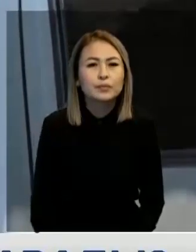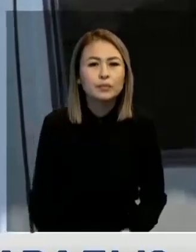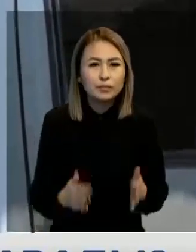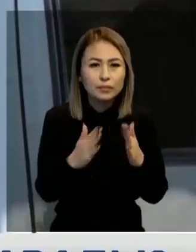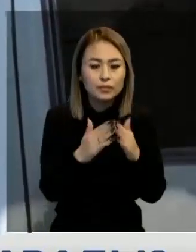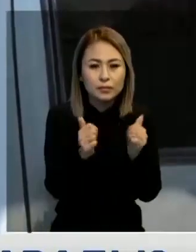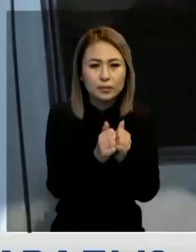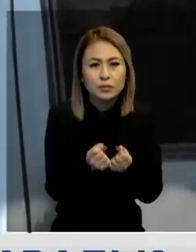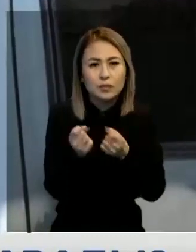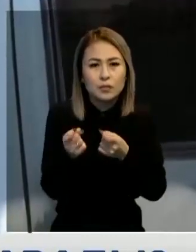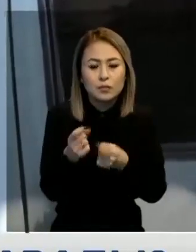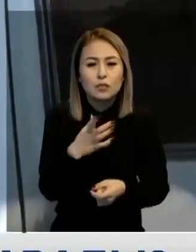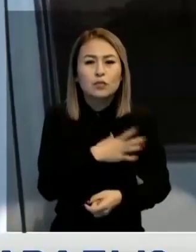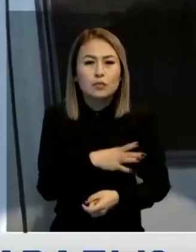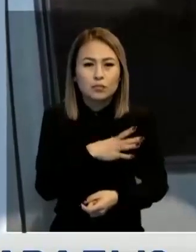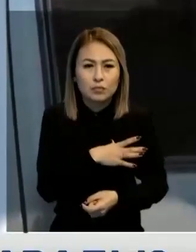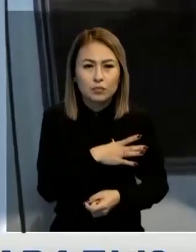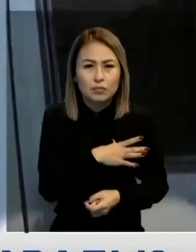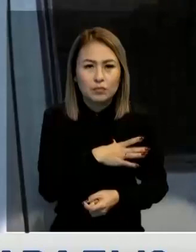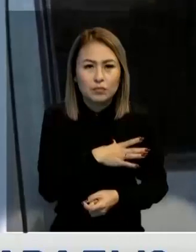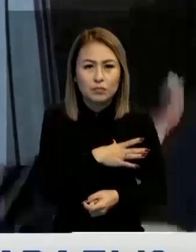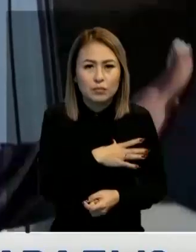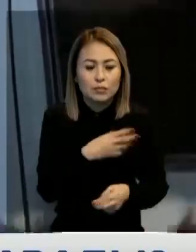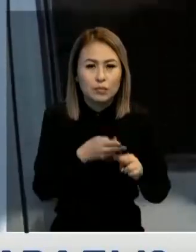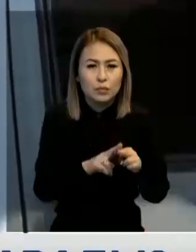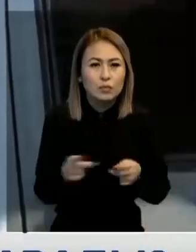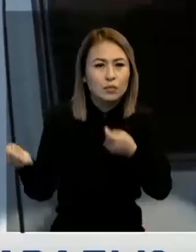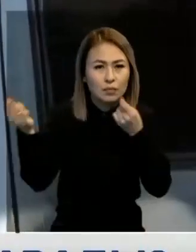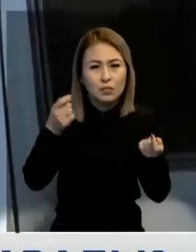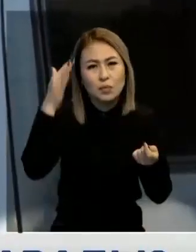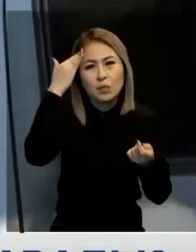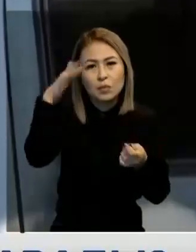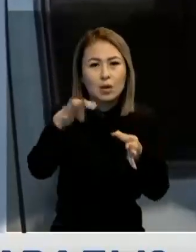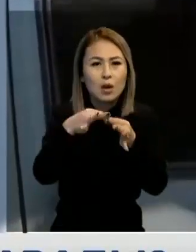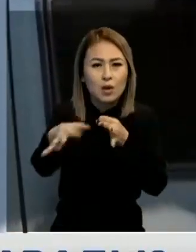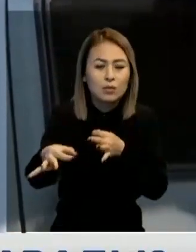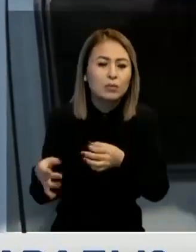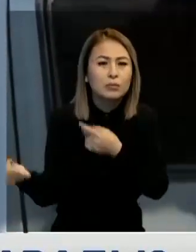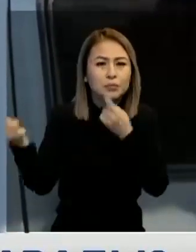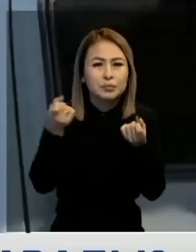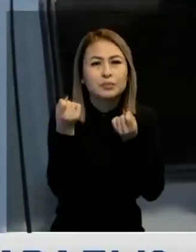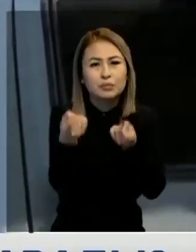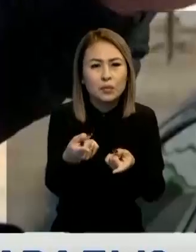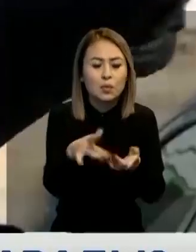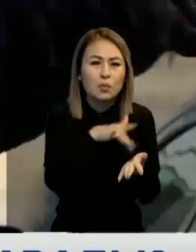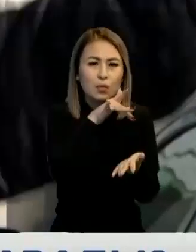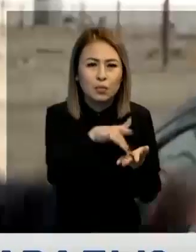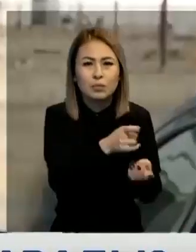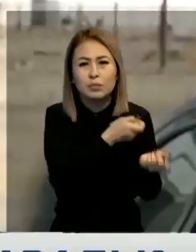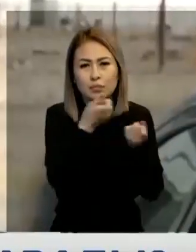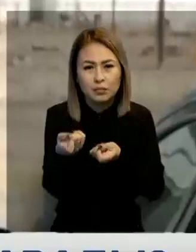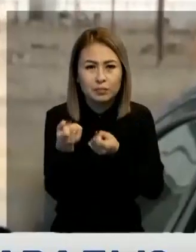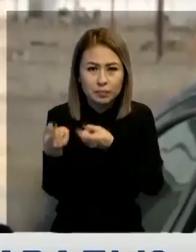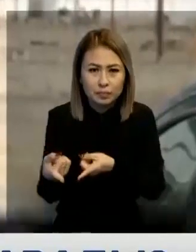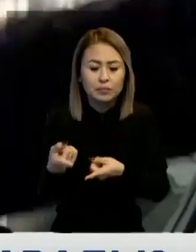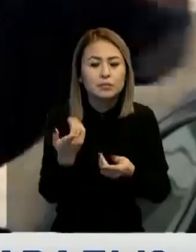әкеліп бұзып төкпесе, үйінің қасына ол. Бұл сұрттан келіп түгіт та келсе бұрылды. Бұл әкінің сұрттан қалаң ішінен әкеліп түгіт. Мұл сұрғы бәрі